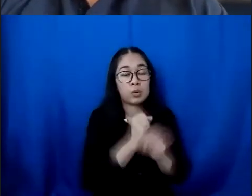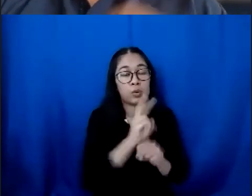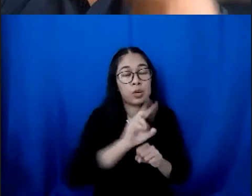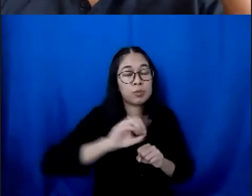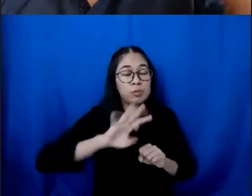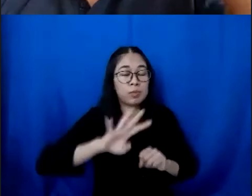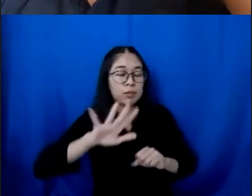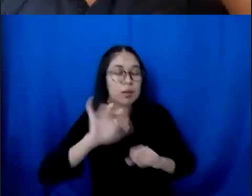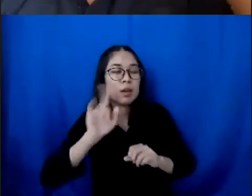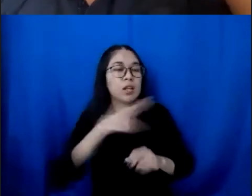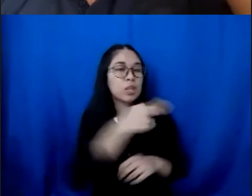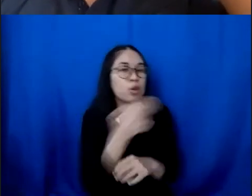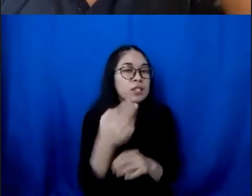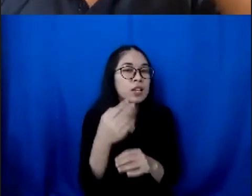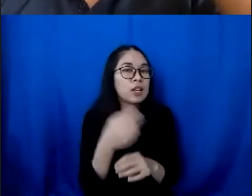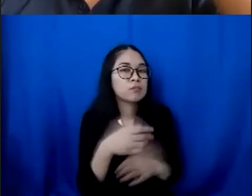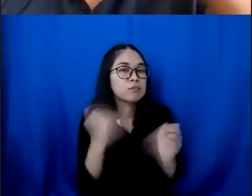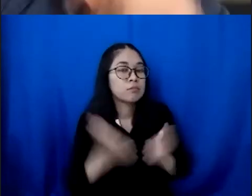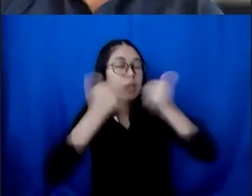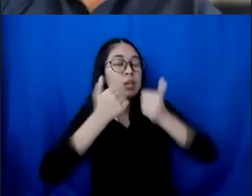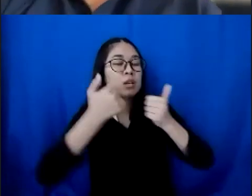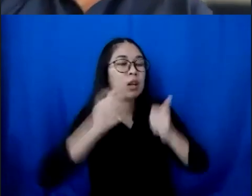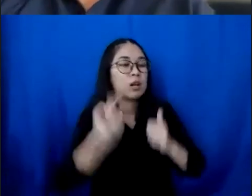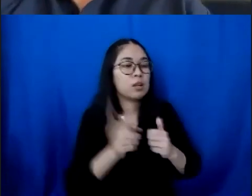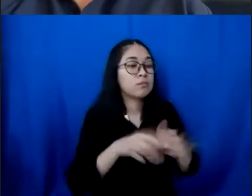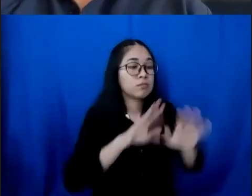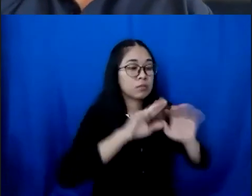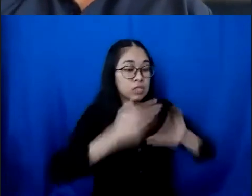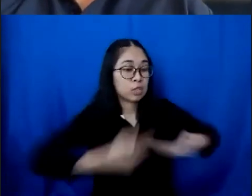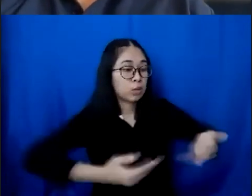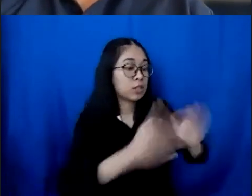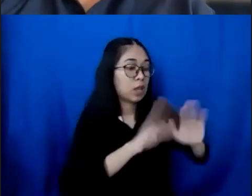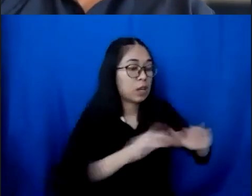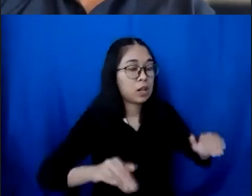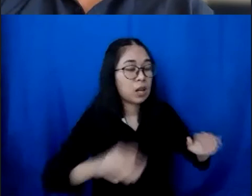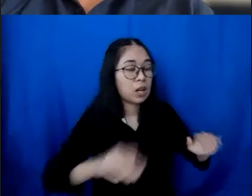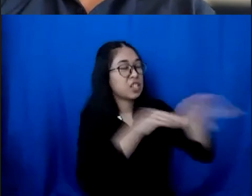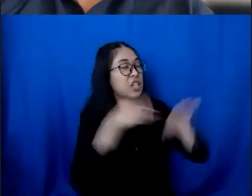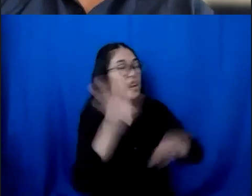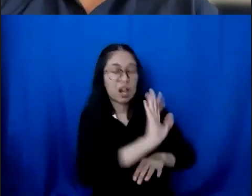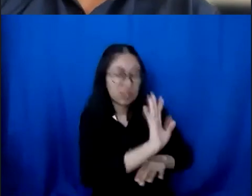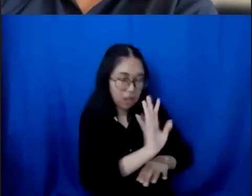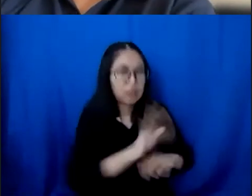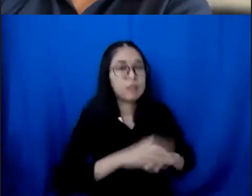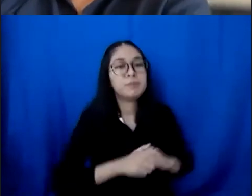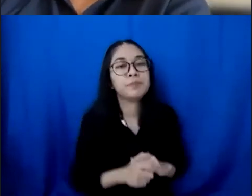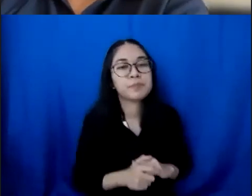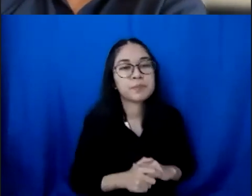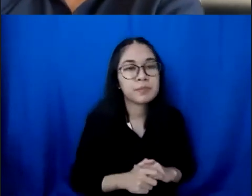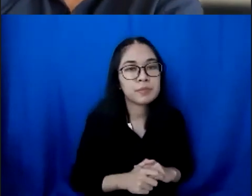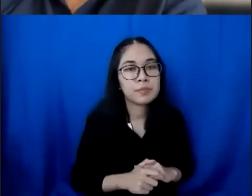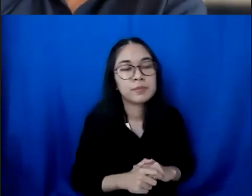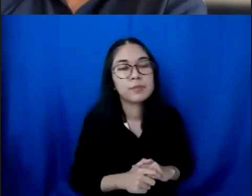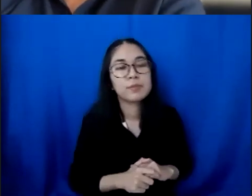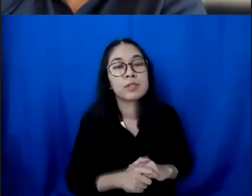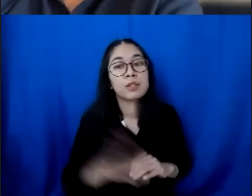dengan keadaan anak-anak kita yang tertinggal ya. Karena tadi Pak Fasli betul-betul